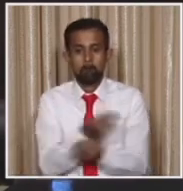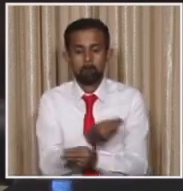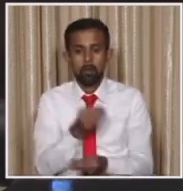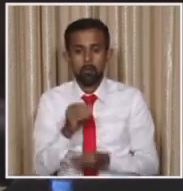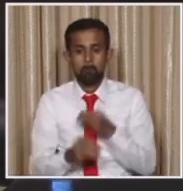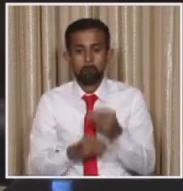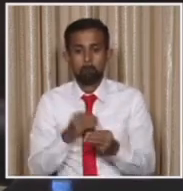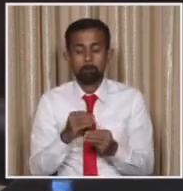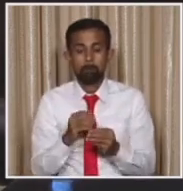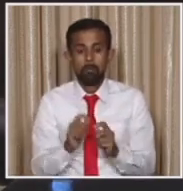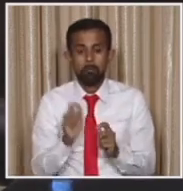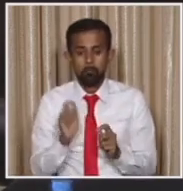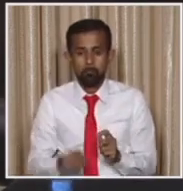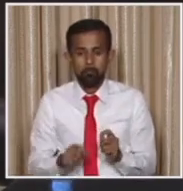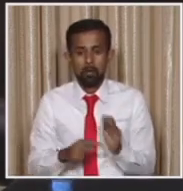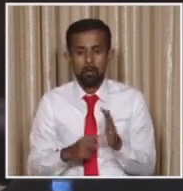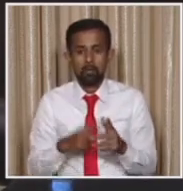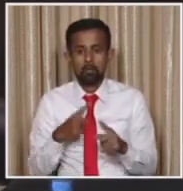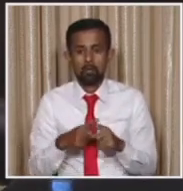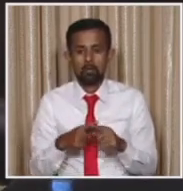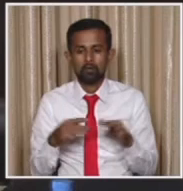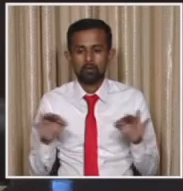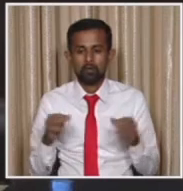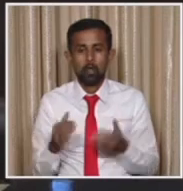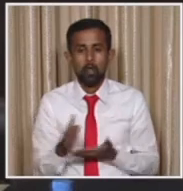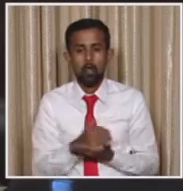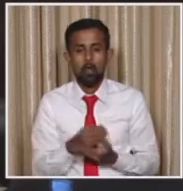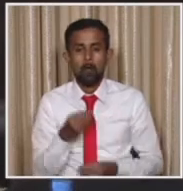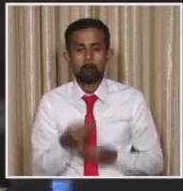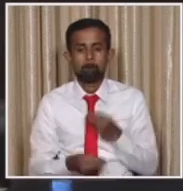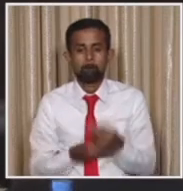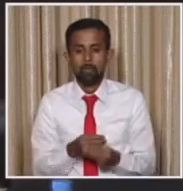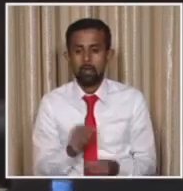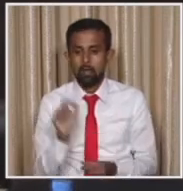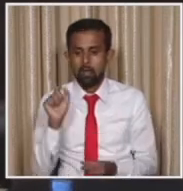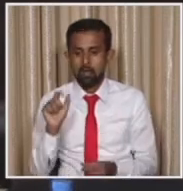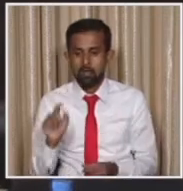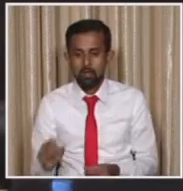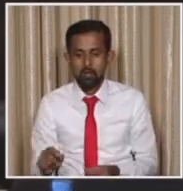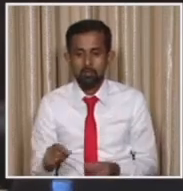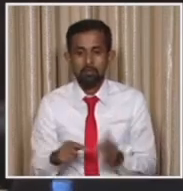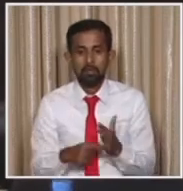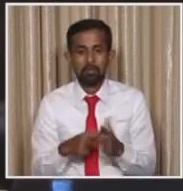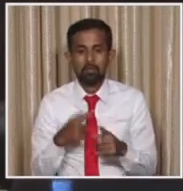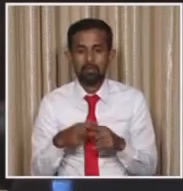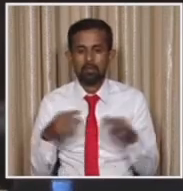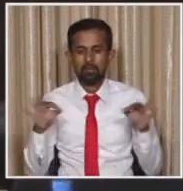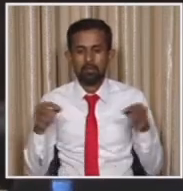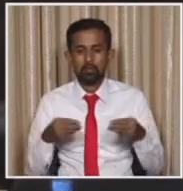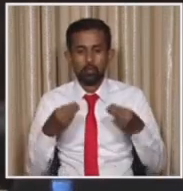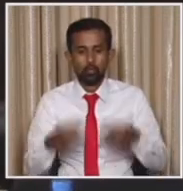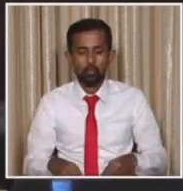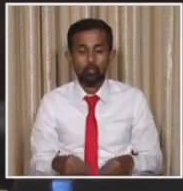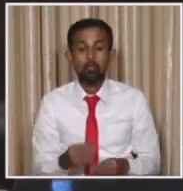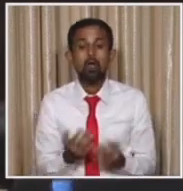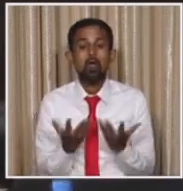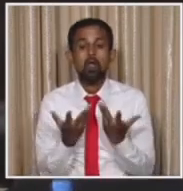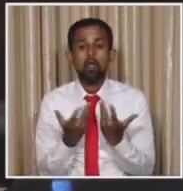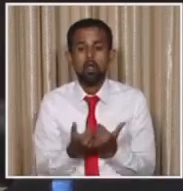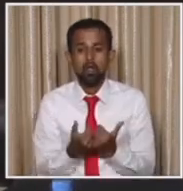ආයෝජන මණ්ඩලයේ යටතේ බදු විරාම හිමි වූ සියලු සමාගම් වල නම් බදු විරාම මගින් අහිමි වූ බදු